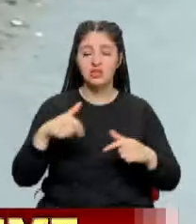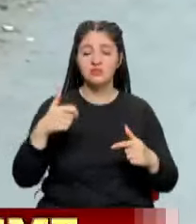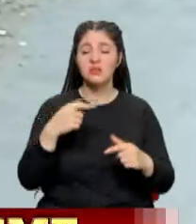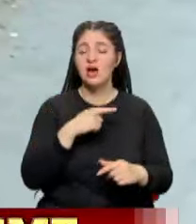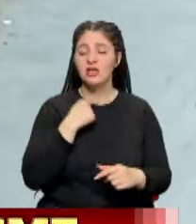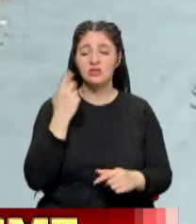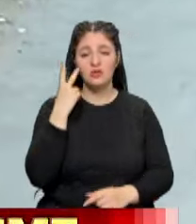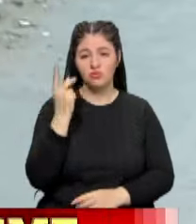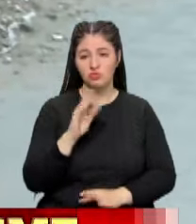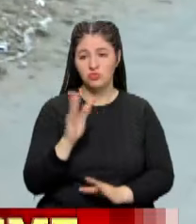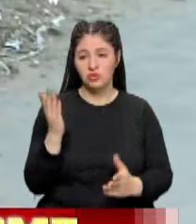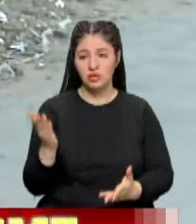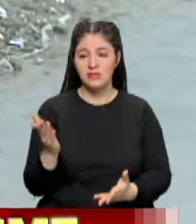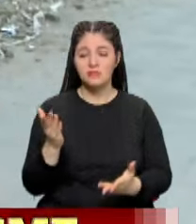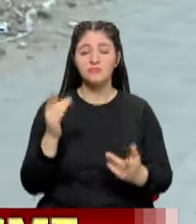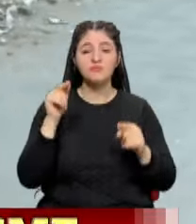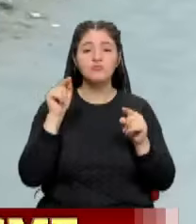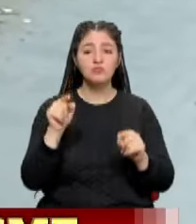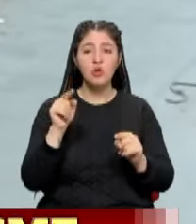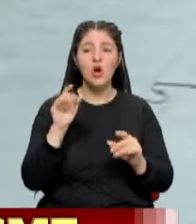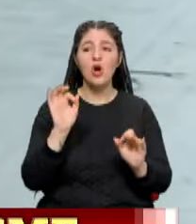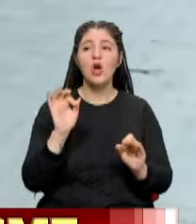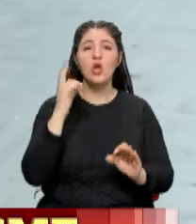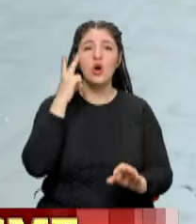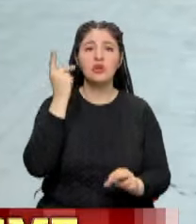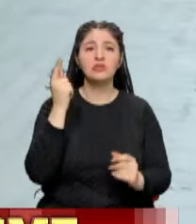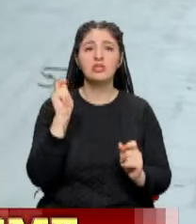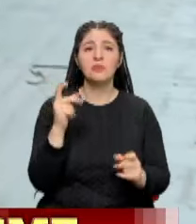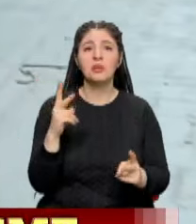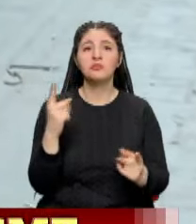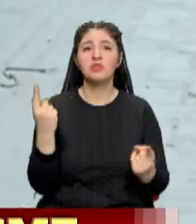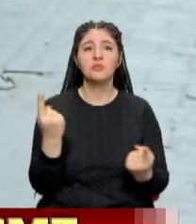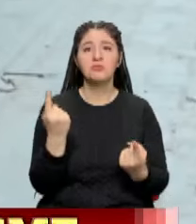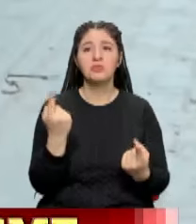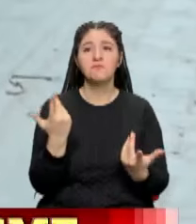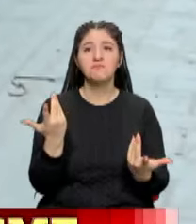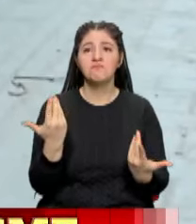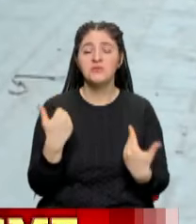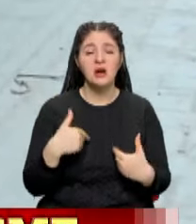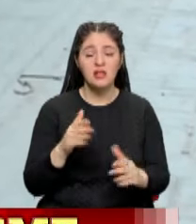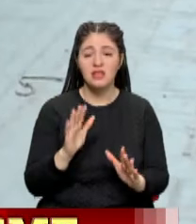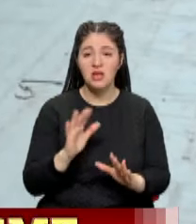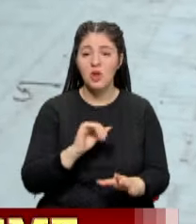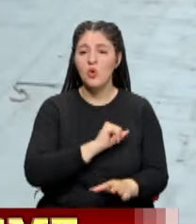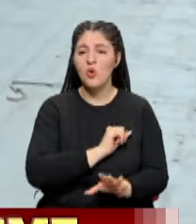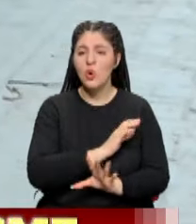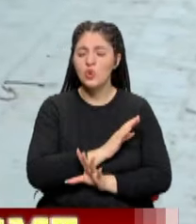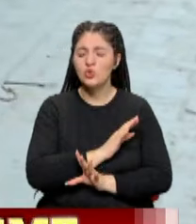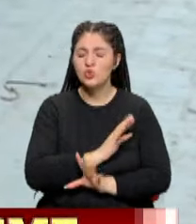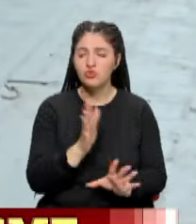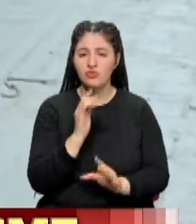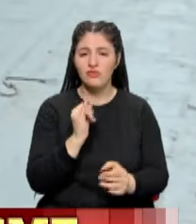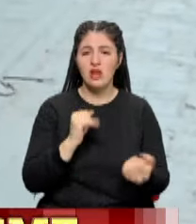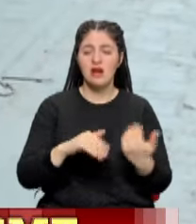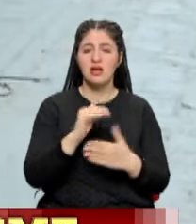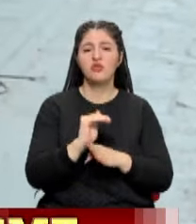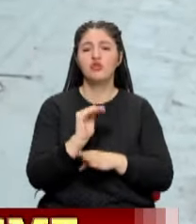asla unutmayacağız. Bu öyle unutulabilecek bir durum değil. Korkunç bir felaket